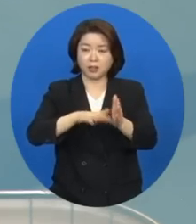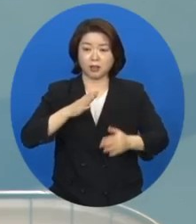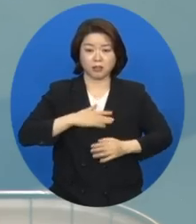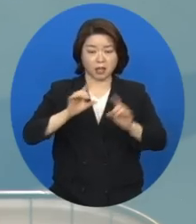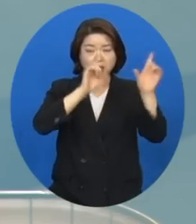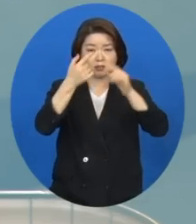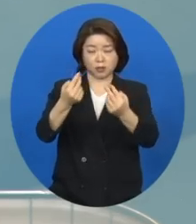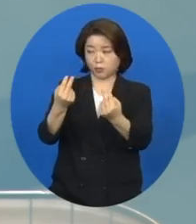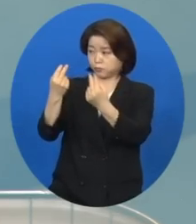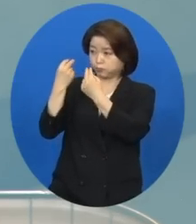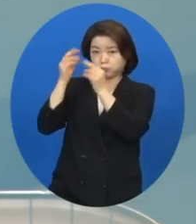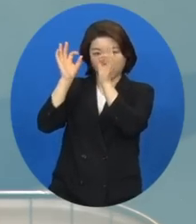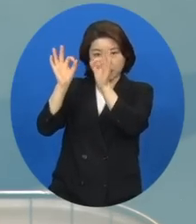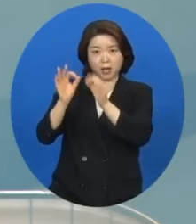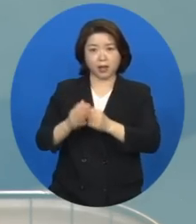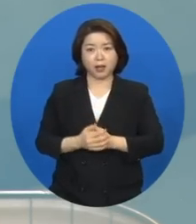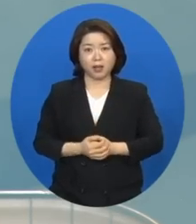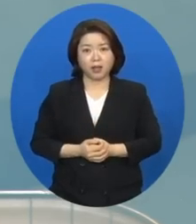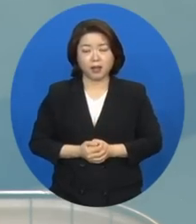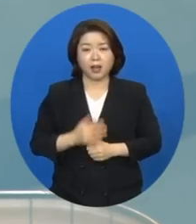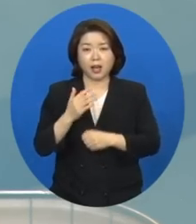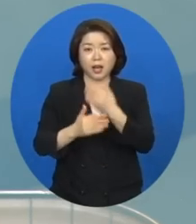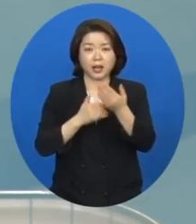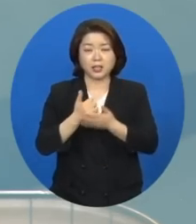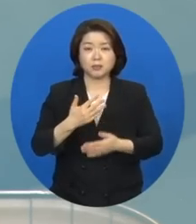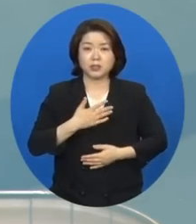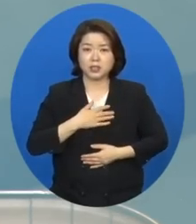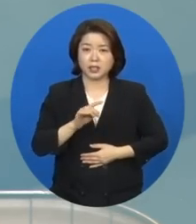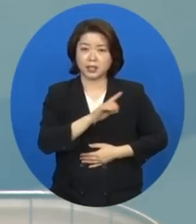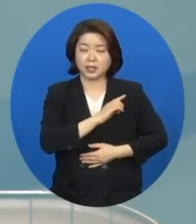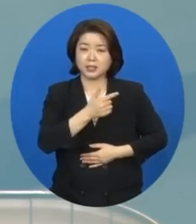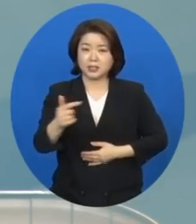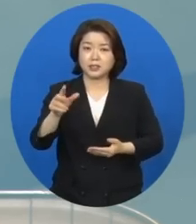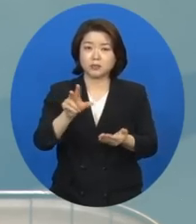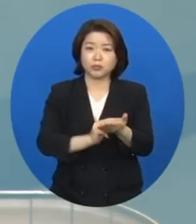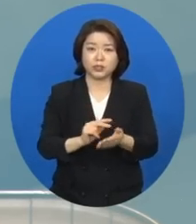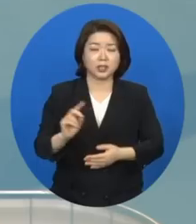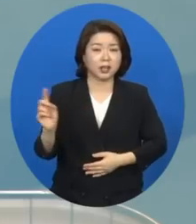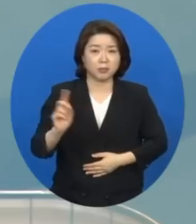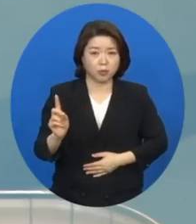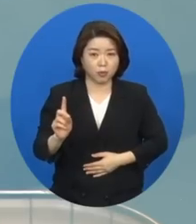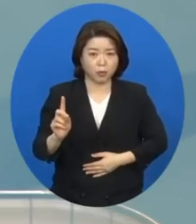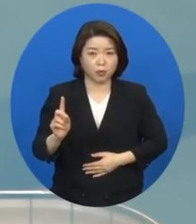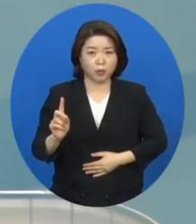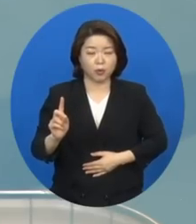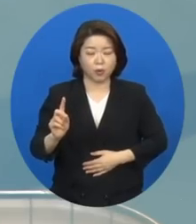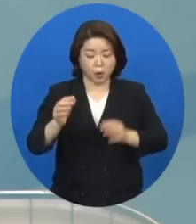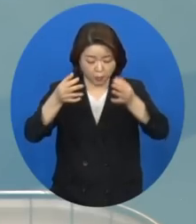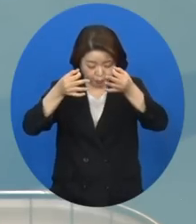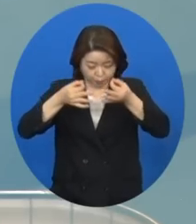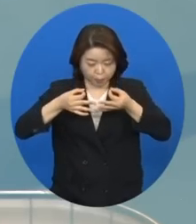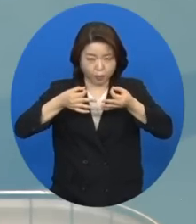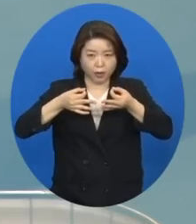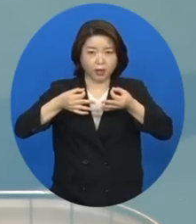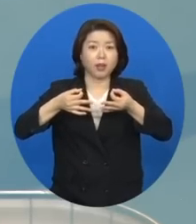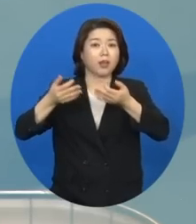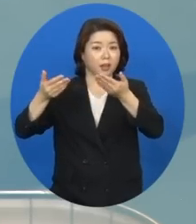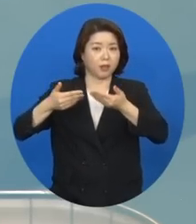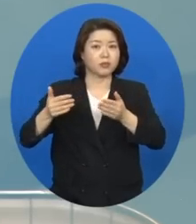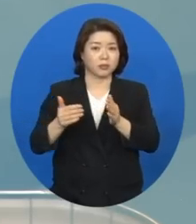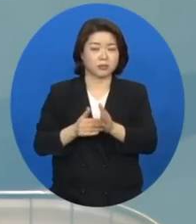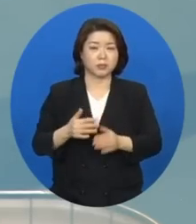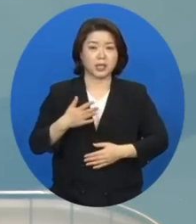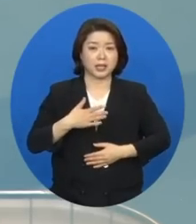돌아보니 하나님은 저에게 가장 큰 문제가 무엇인지 보게 하셨습니다. 제